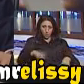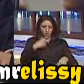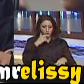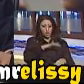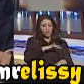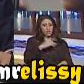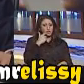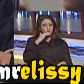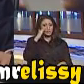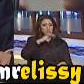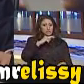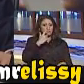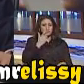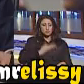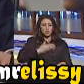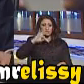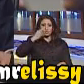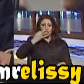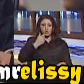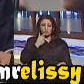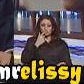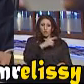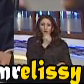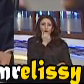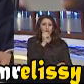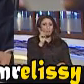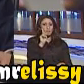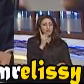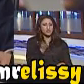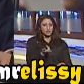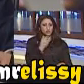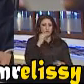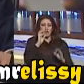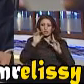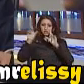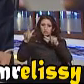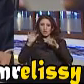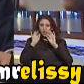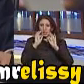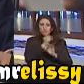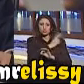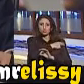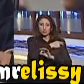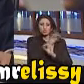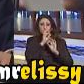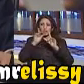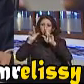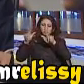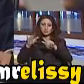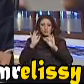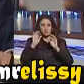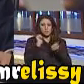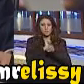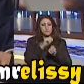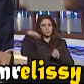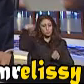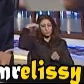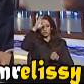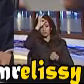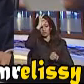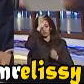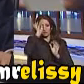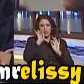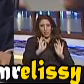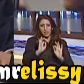الطفل البريء الذي لا حول له ولا قوة، المطلوب النهاردة ان احنا نعرف، والاعتذارات لا تكفي، يجب ان وزارة الداخلية تطلع